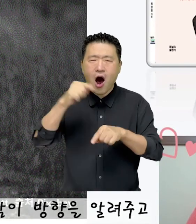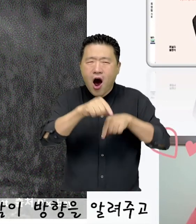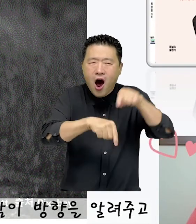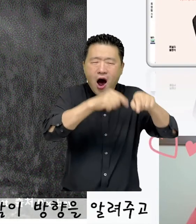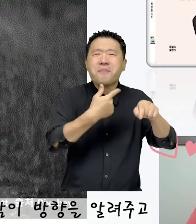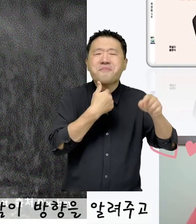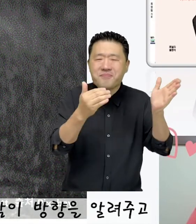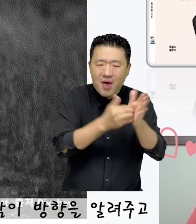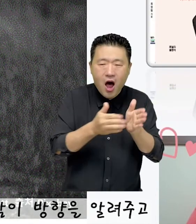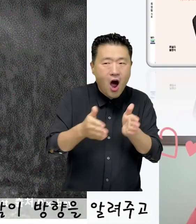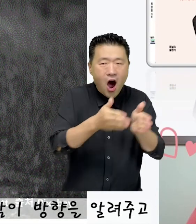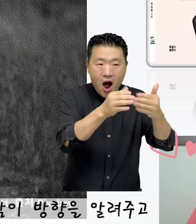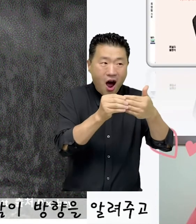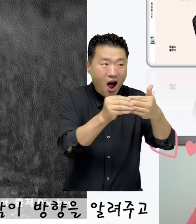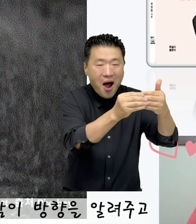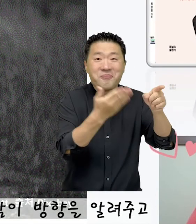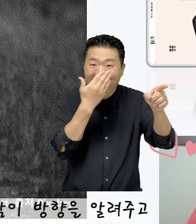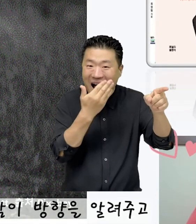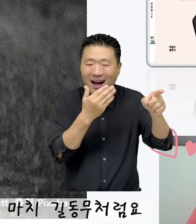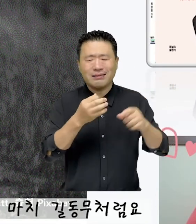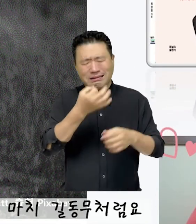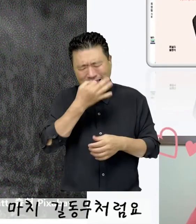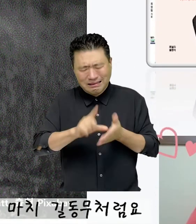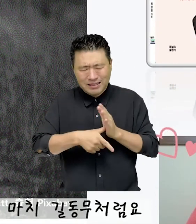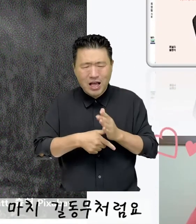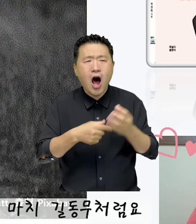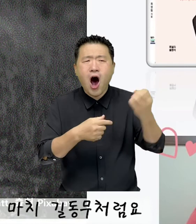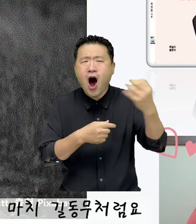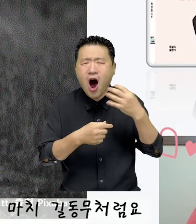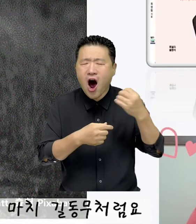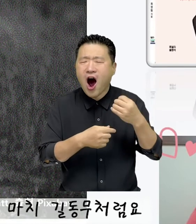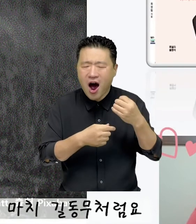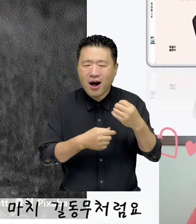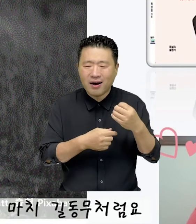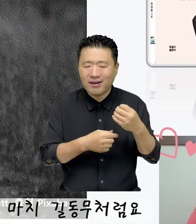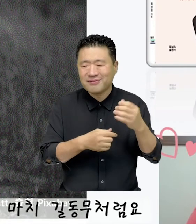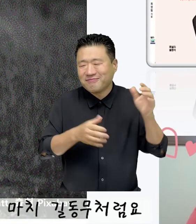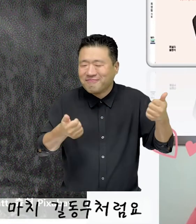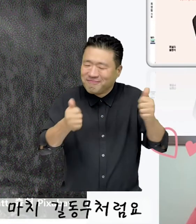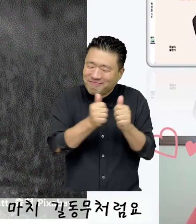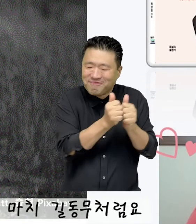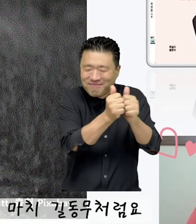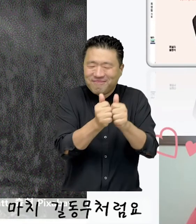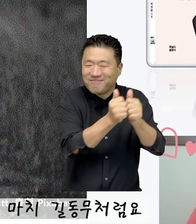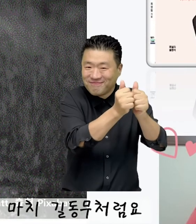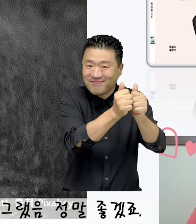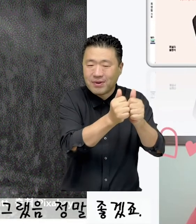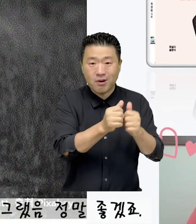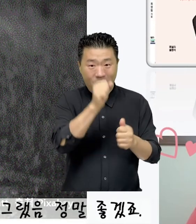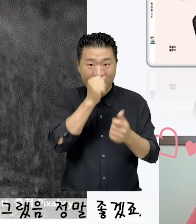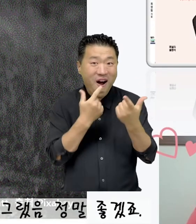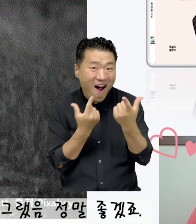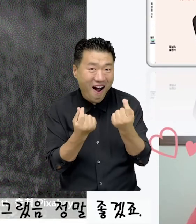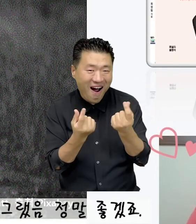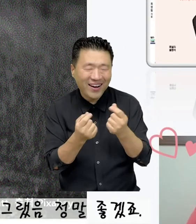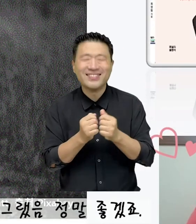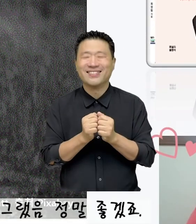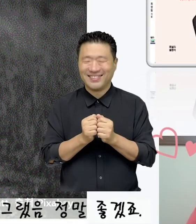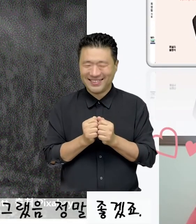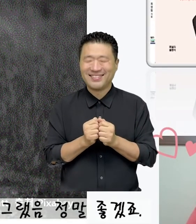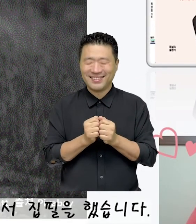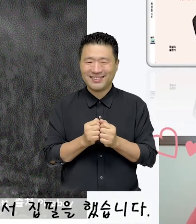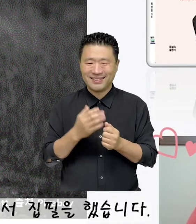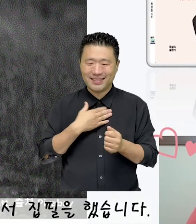길을 가본 사람이 방향을 알려주고 힘들 때 말 걸어주고 마치 길동무처럼요. 그래주면 정말